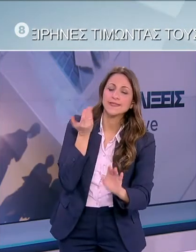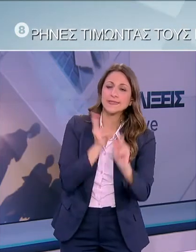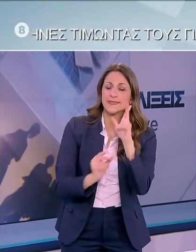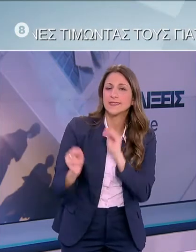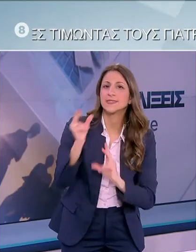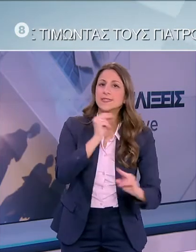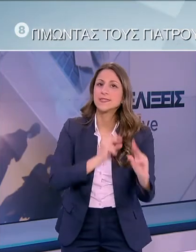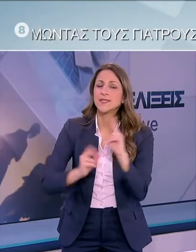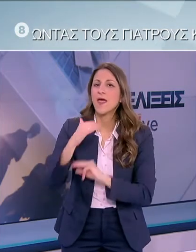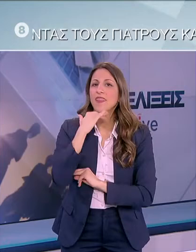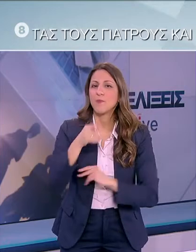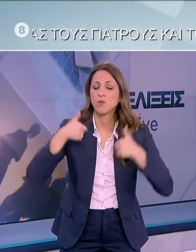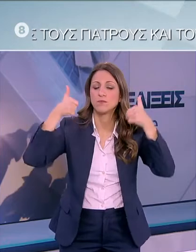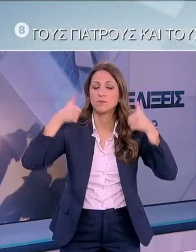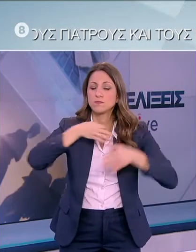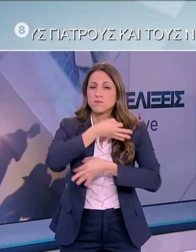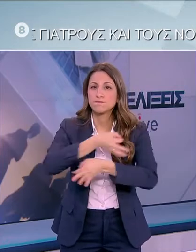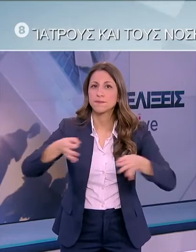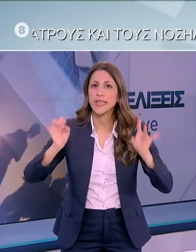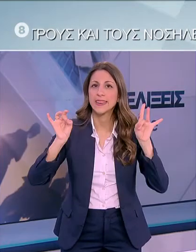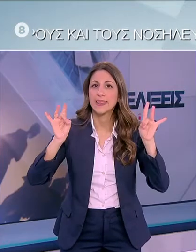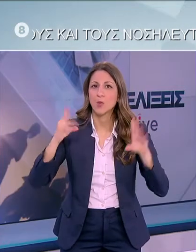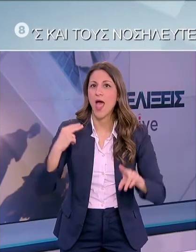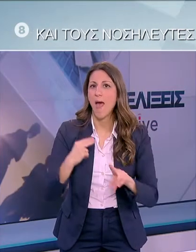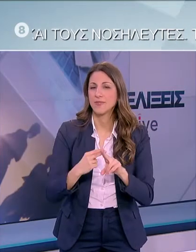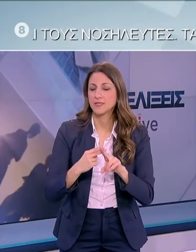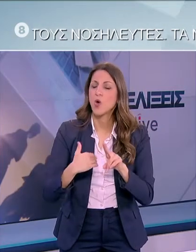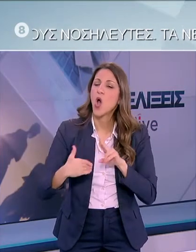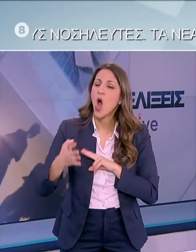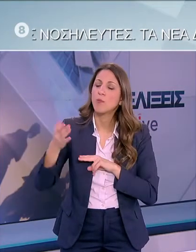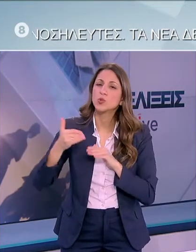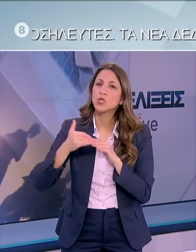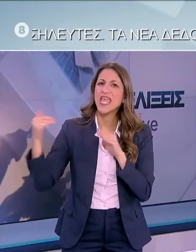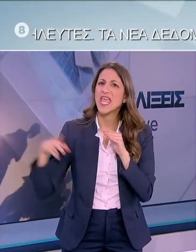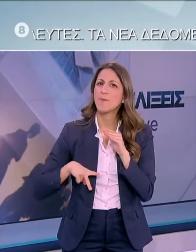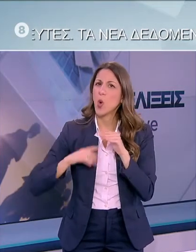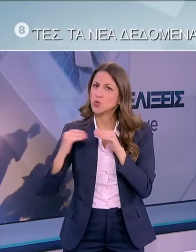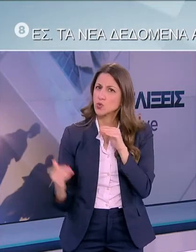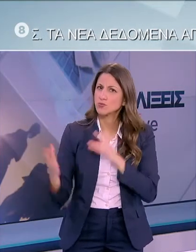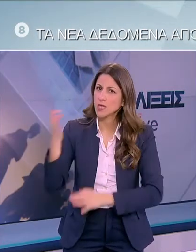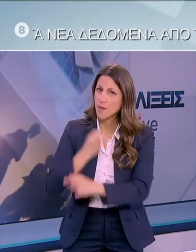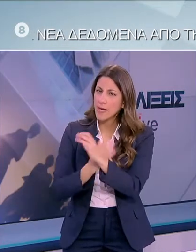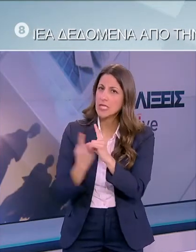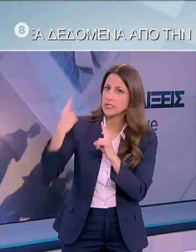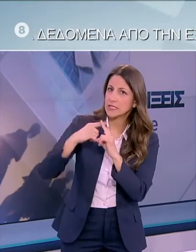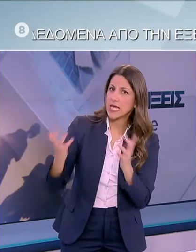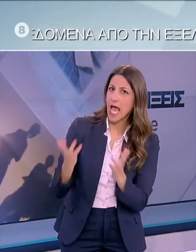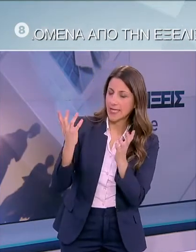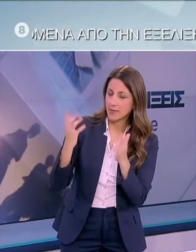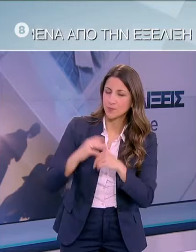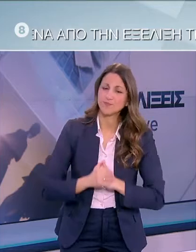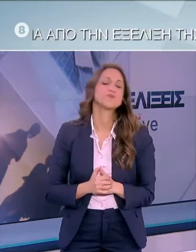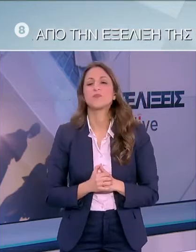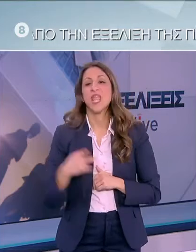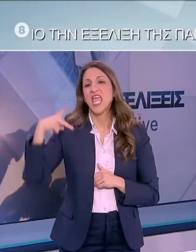συζητάμε, δεν μπορούμε να ανακοινώσουμε κάτι επίσημα και ισχύουν αυτά που είπε και ο Υφυπουργός. Δεν ξέρω, Υφυπουργός, αν θέλει να προσθέσει κάτι. Με μας ζητάτε να